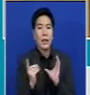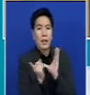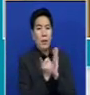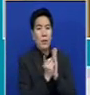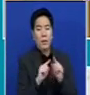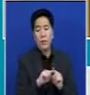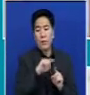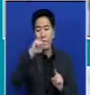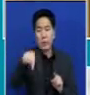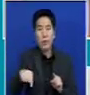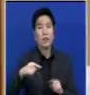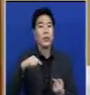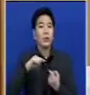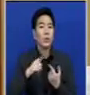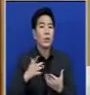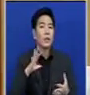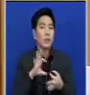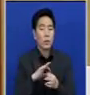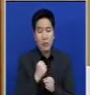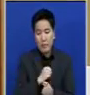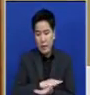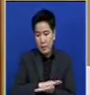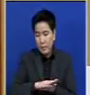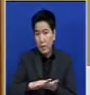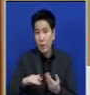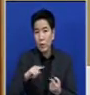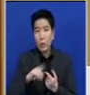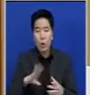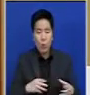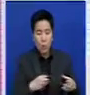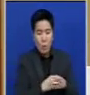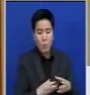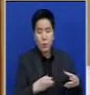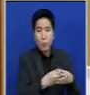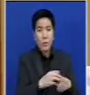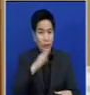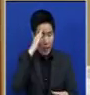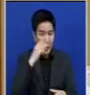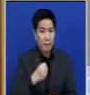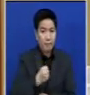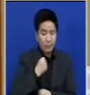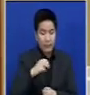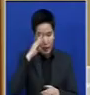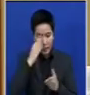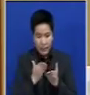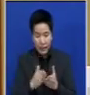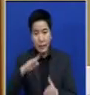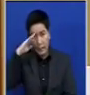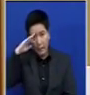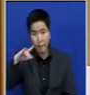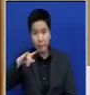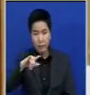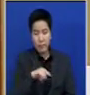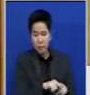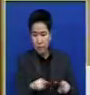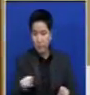าวเทียมร่วมกับกองกำลังรักษาความสงบเรียบร้อยร่วมกับกองทัพภาคต่างๆพลเอกธีรชัยเน้นย้ำครับเรื่องจัดระ